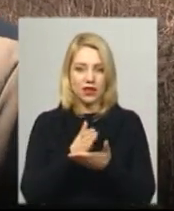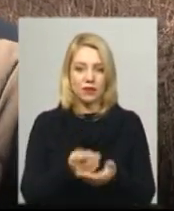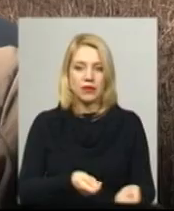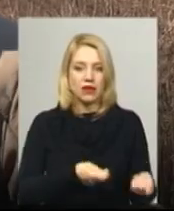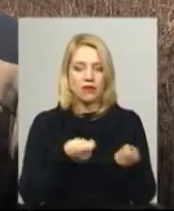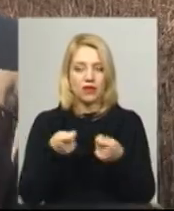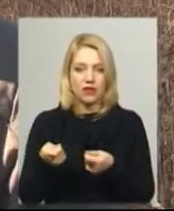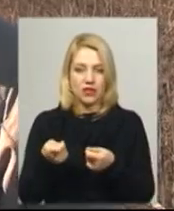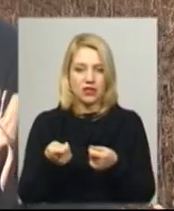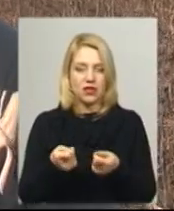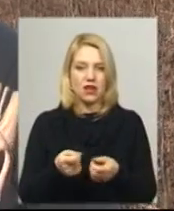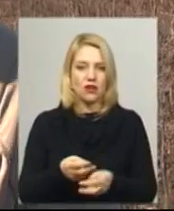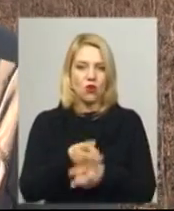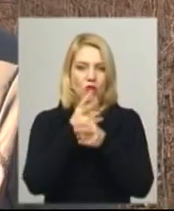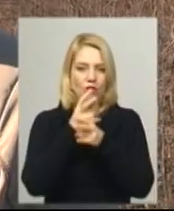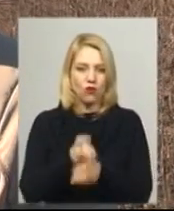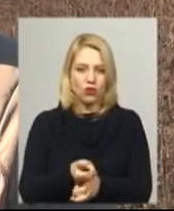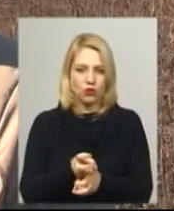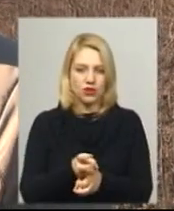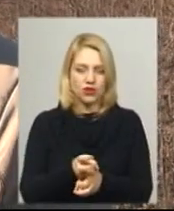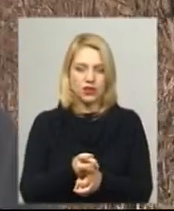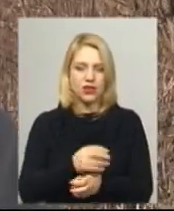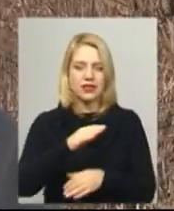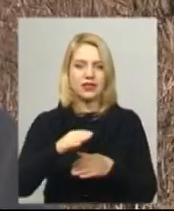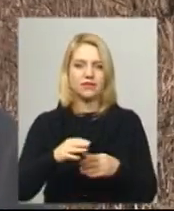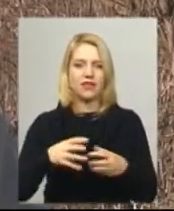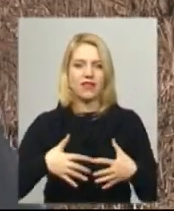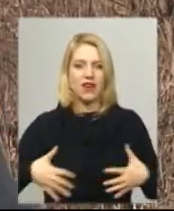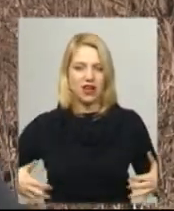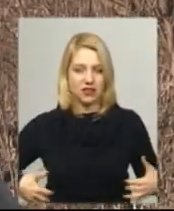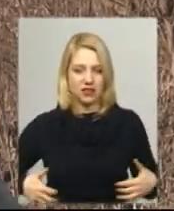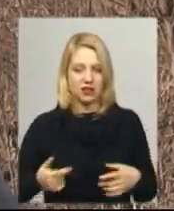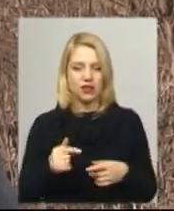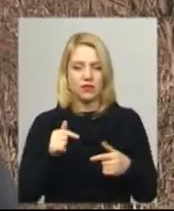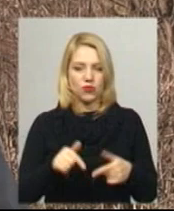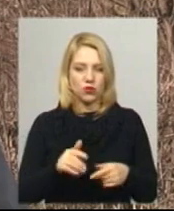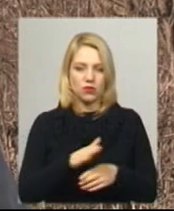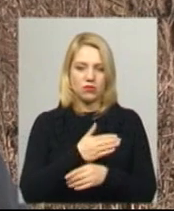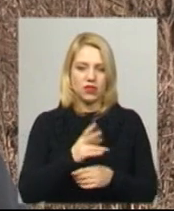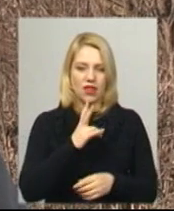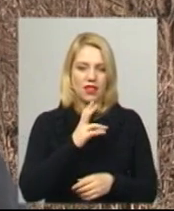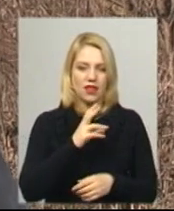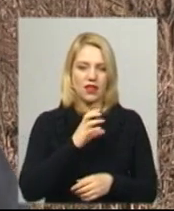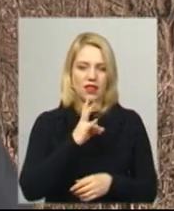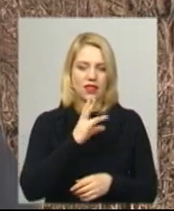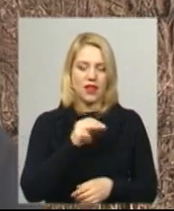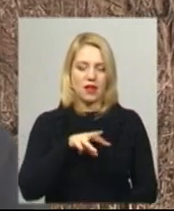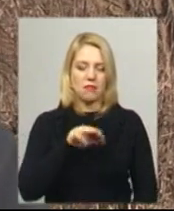купа костей з-під тварин. Тут між немеченцями і селом